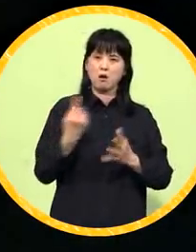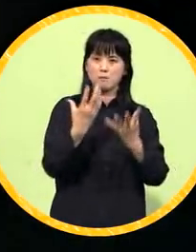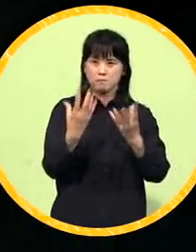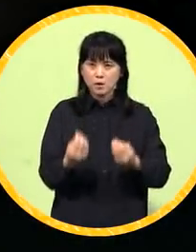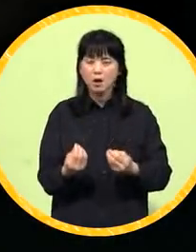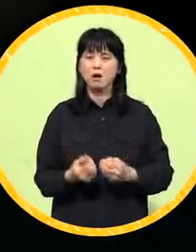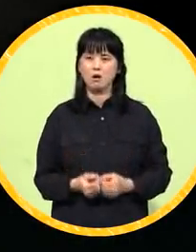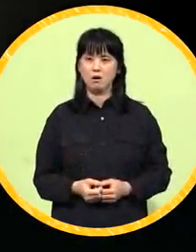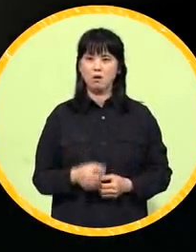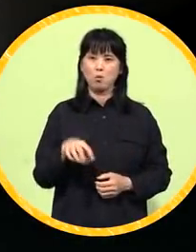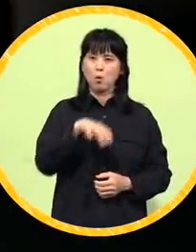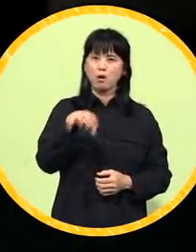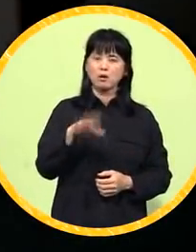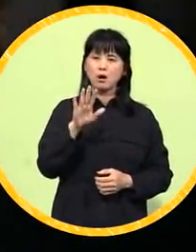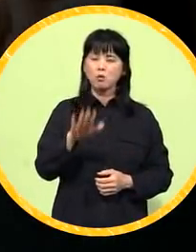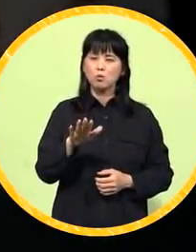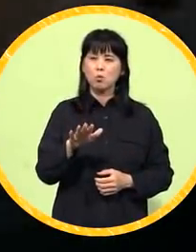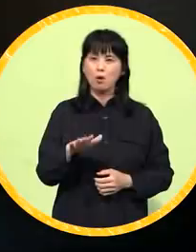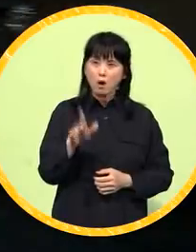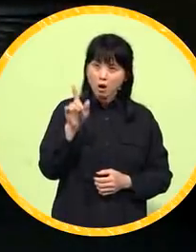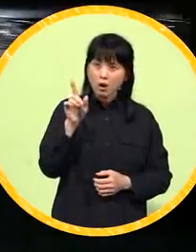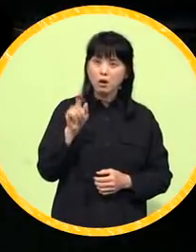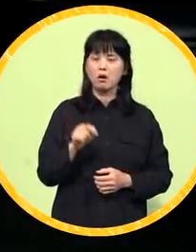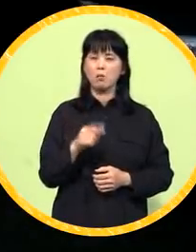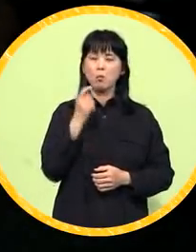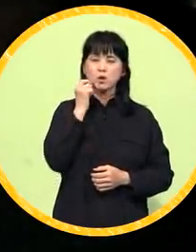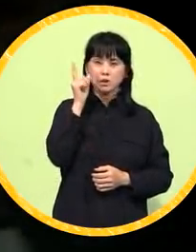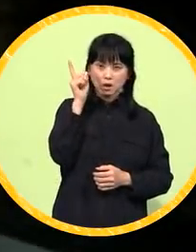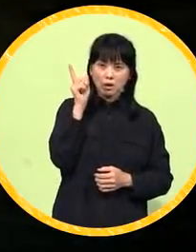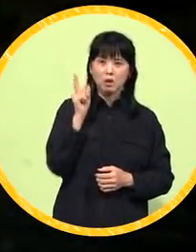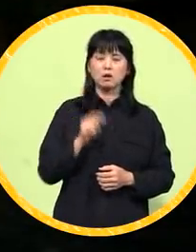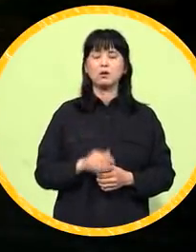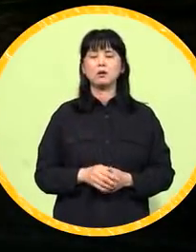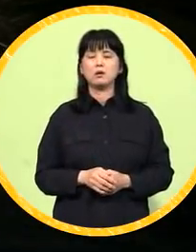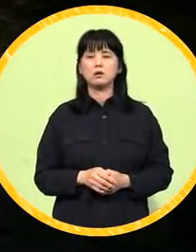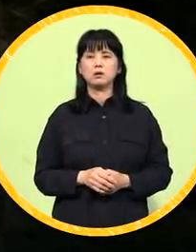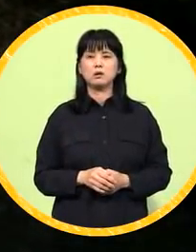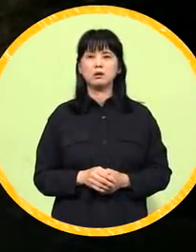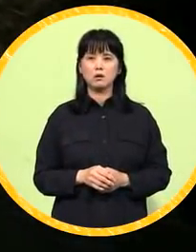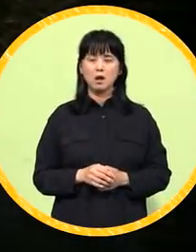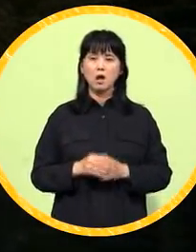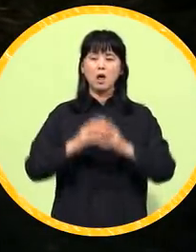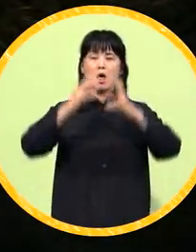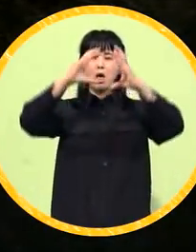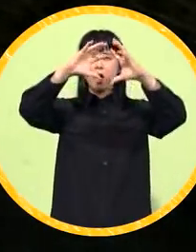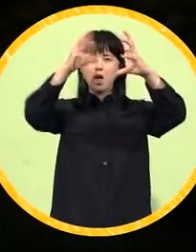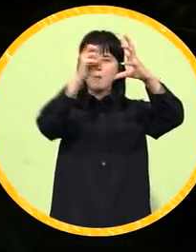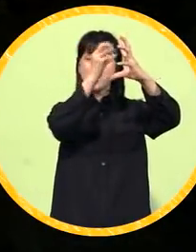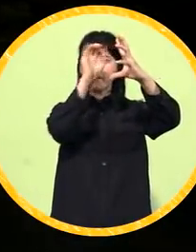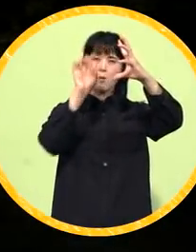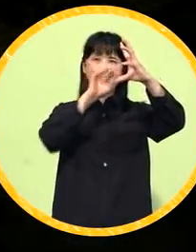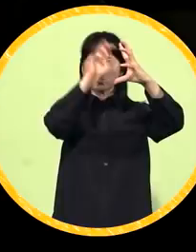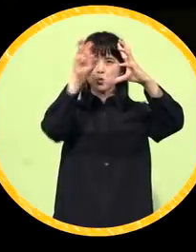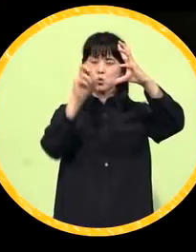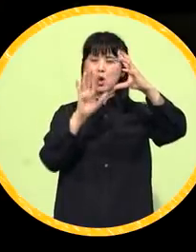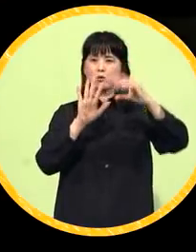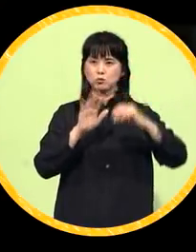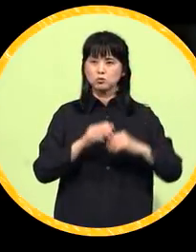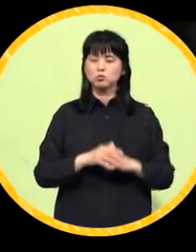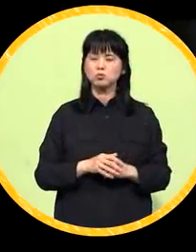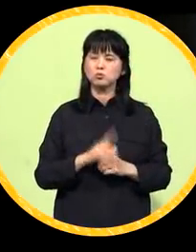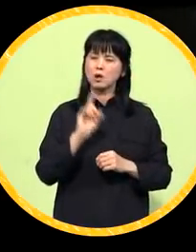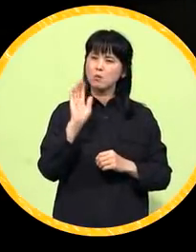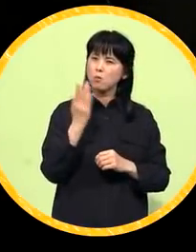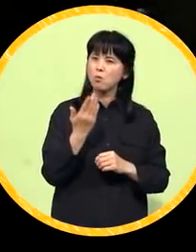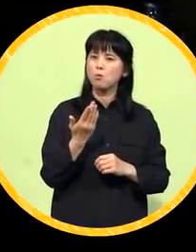この辺にあるとあもしかしてこれですかねぇミラーゴールがあるこれでも